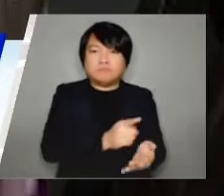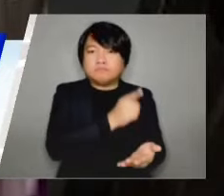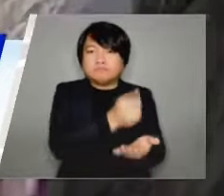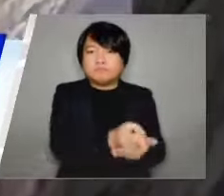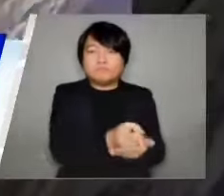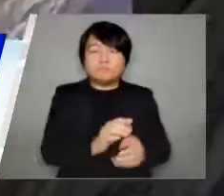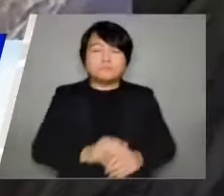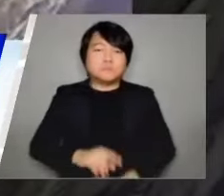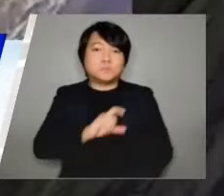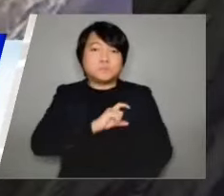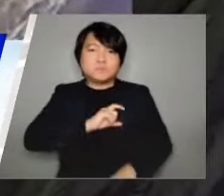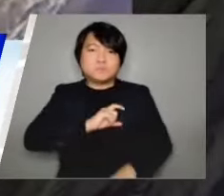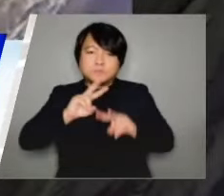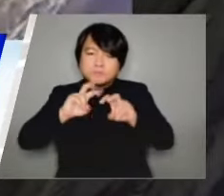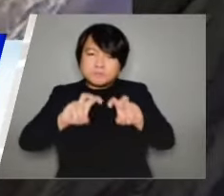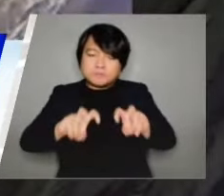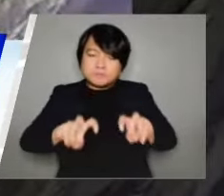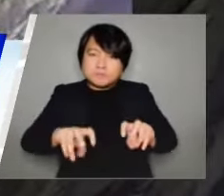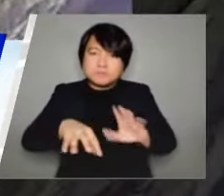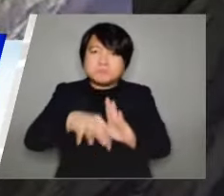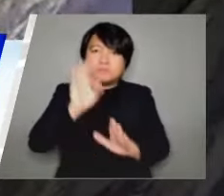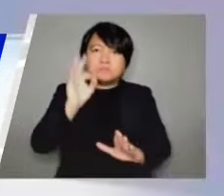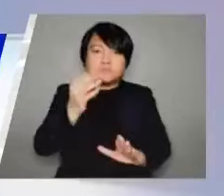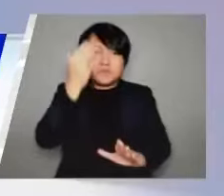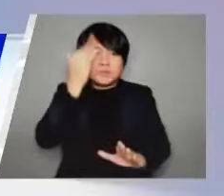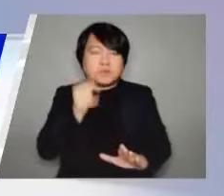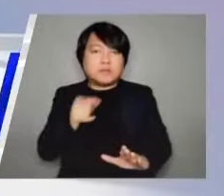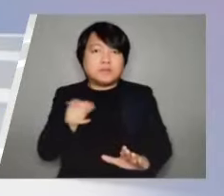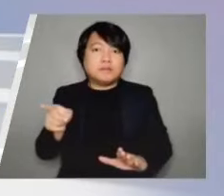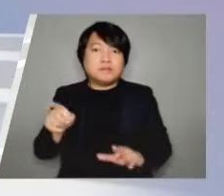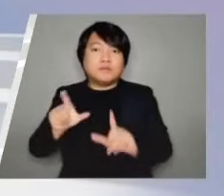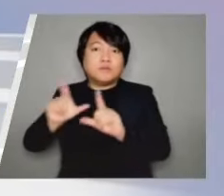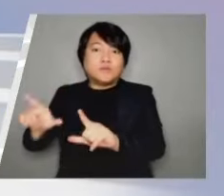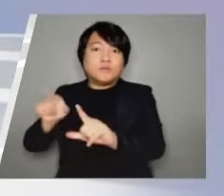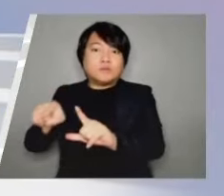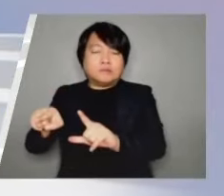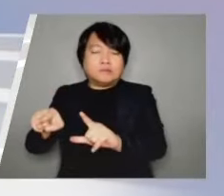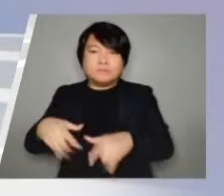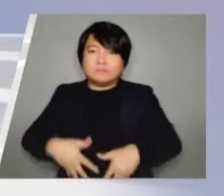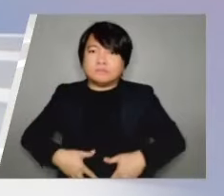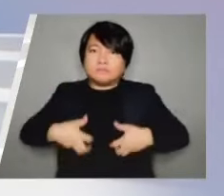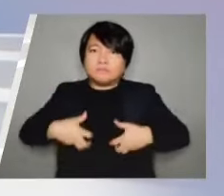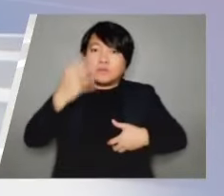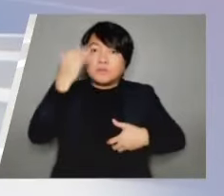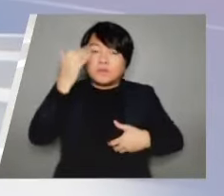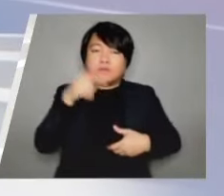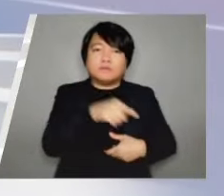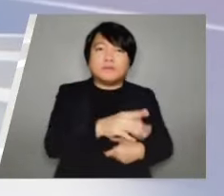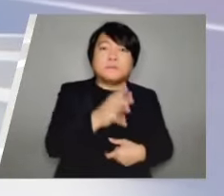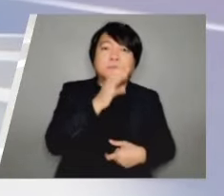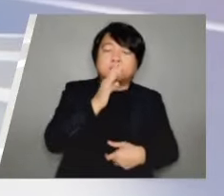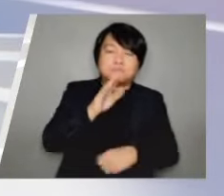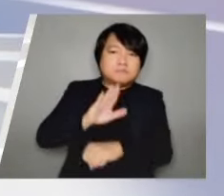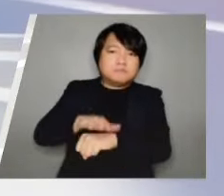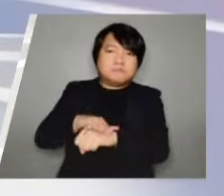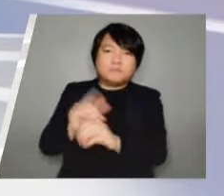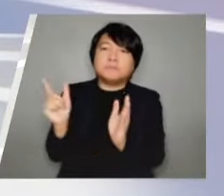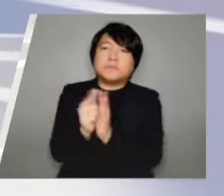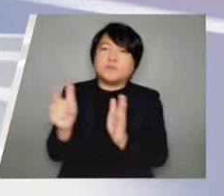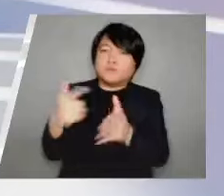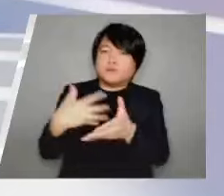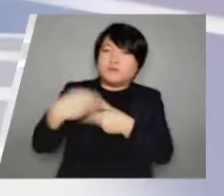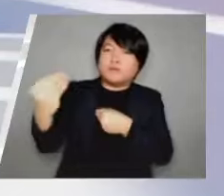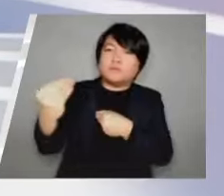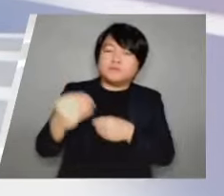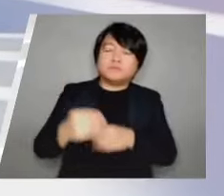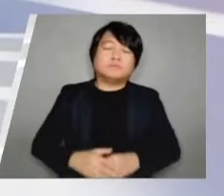ang suspect na hindi siya payagang lumabas ng ina. Itong anak daw na suspect natin, nagpaalam sa kanyang nanay na pupunta